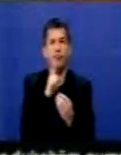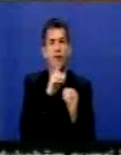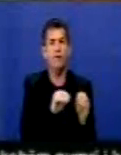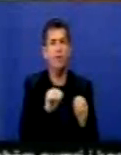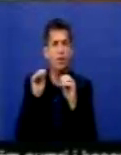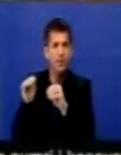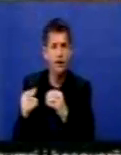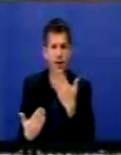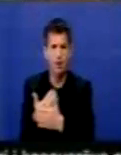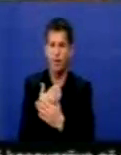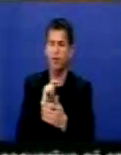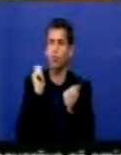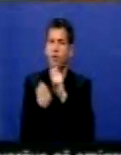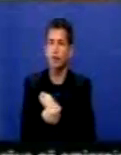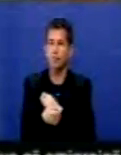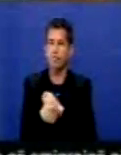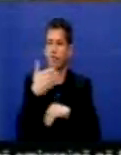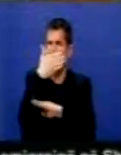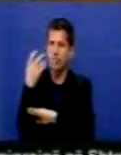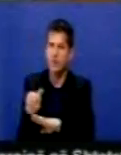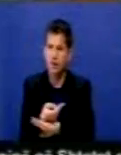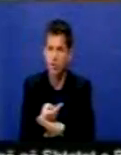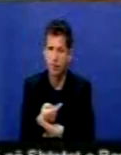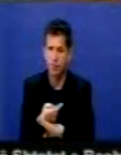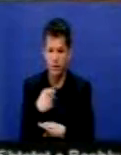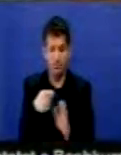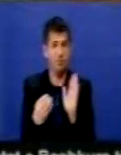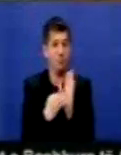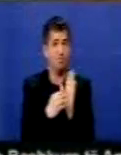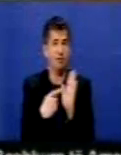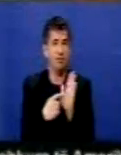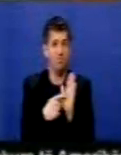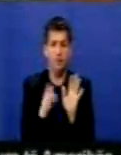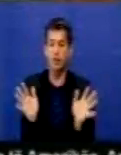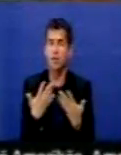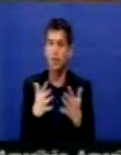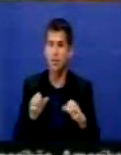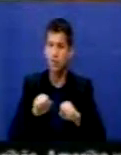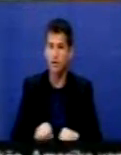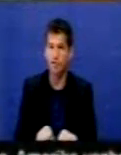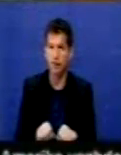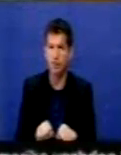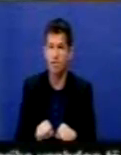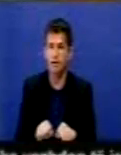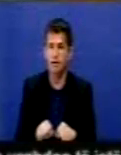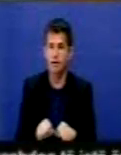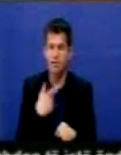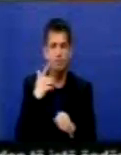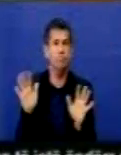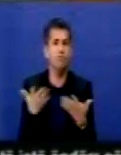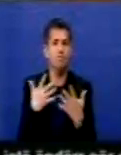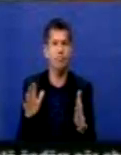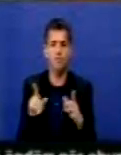në statusën e ndërmarrjes publike. Me këtë dispozit i pamundsohi qeverisë që në çfarë do forme